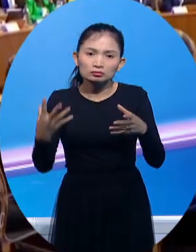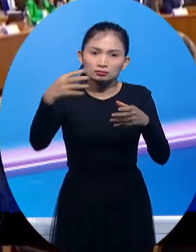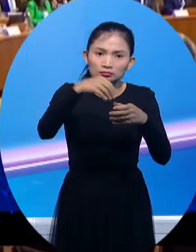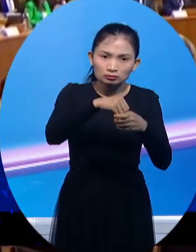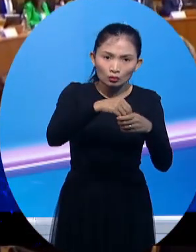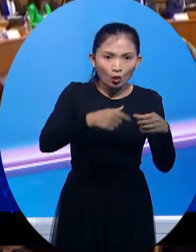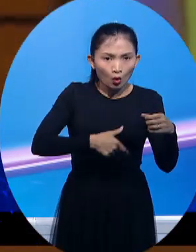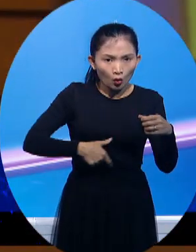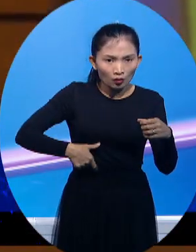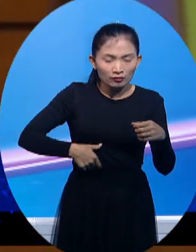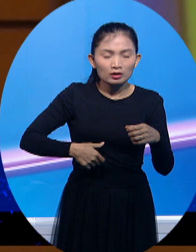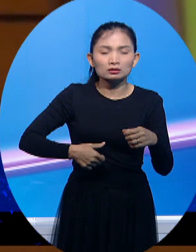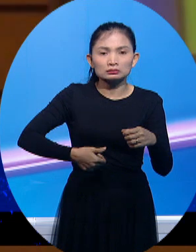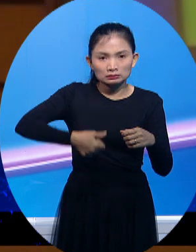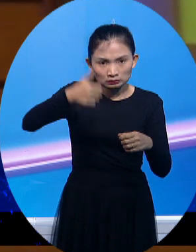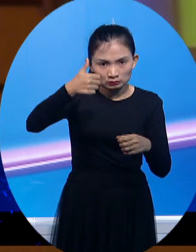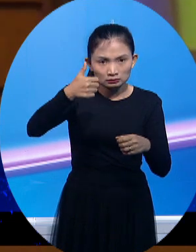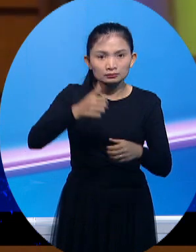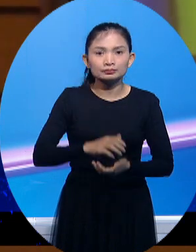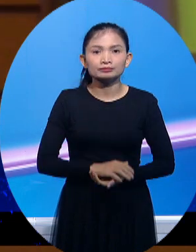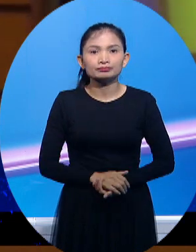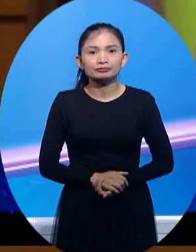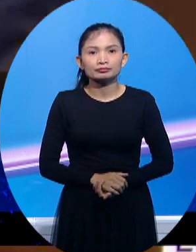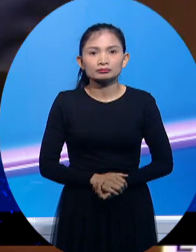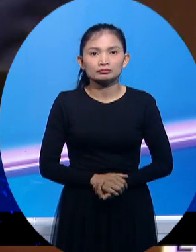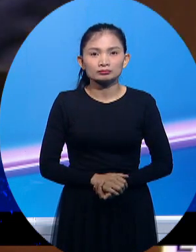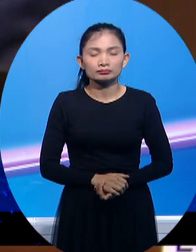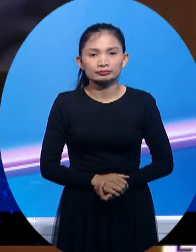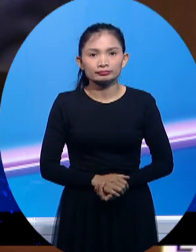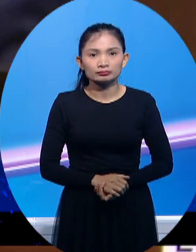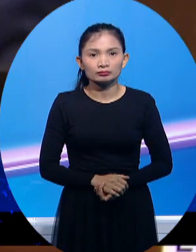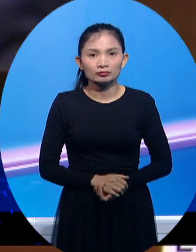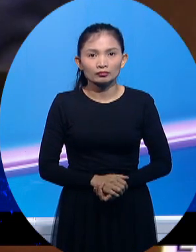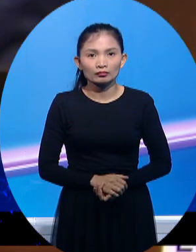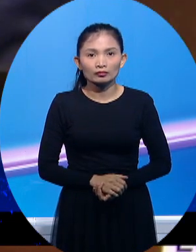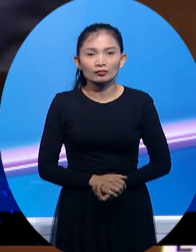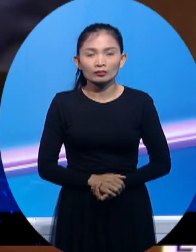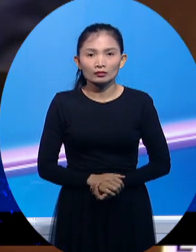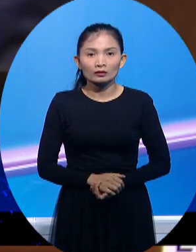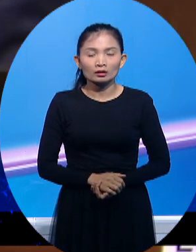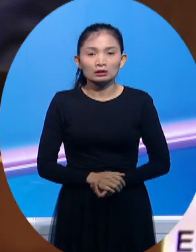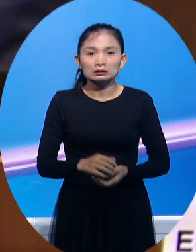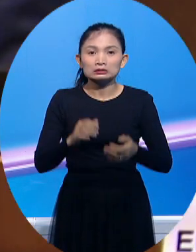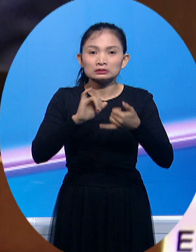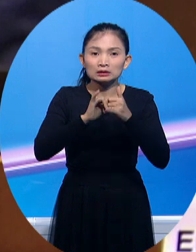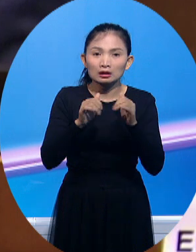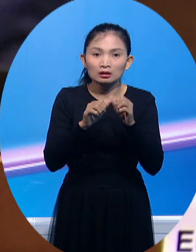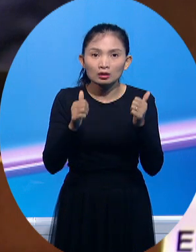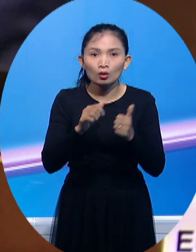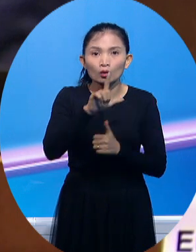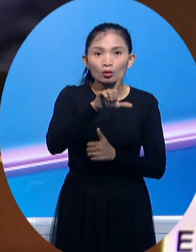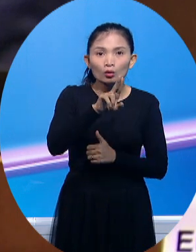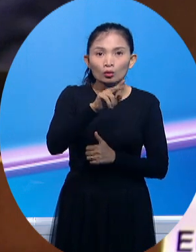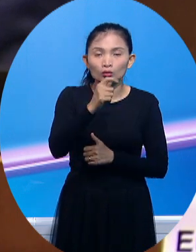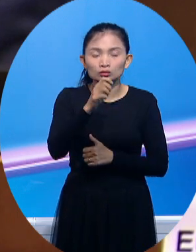Cuộc họp liên chính phủ giữa EU và phái đoàn Moldova do Thủ tướng Dorin Recean dẫn đầu đã diễn ra tại Luxembourg, tiếp